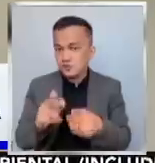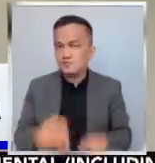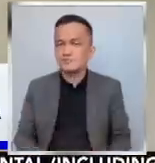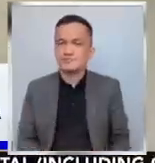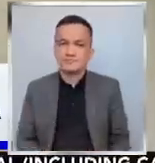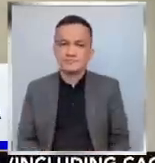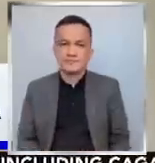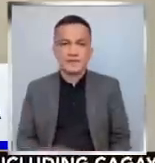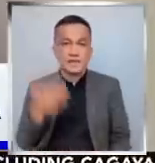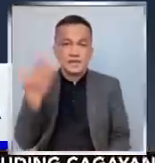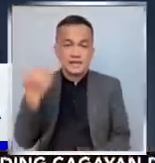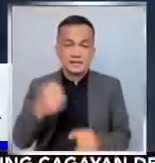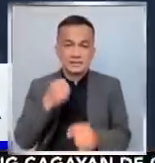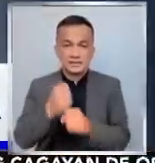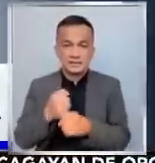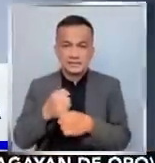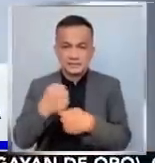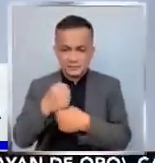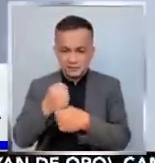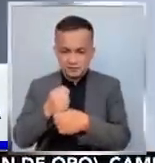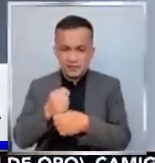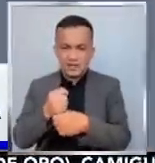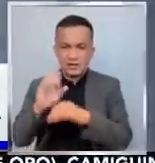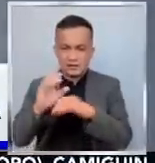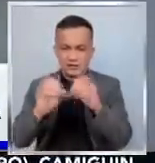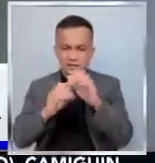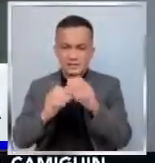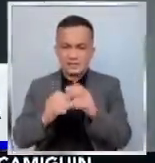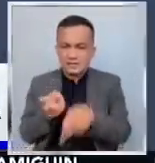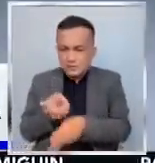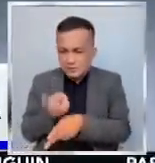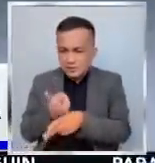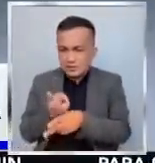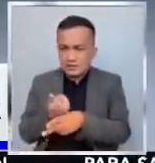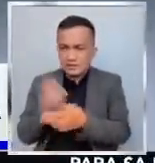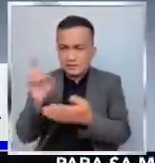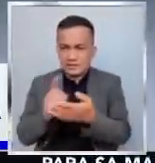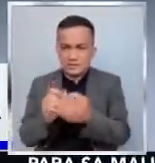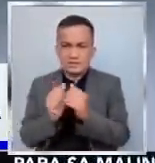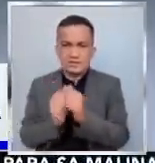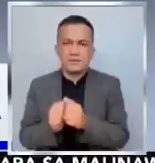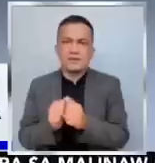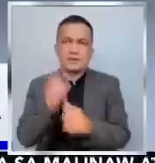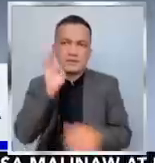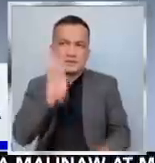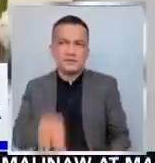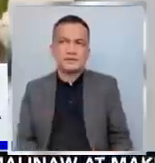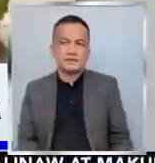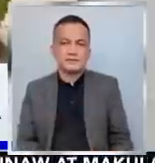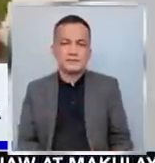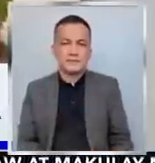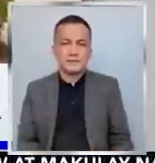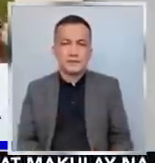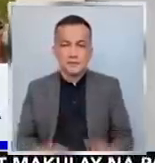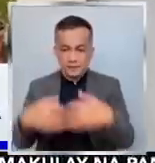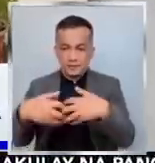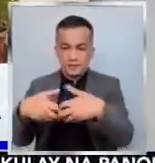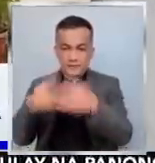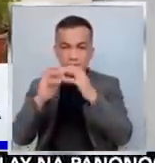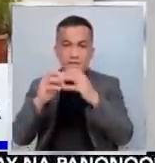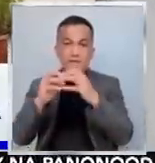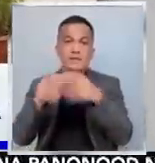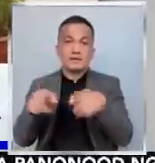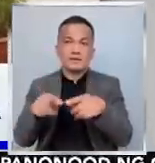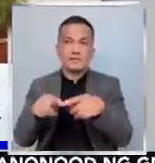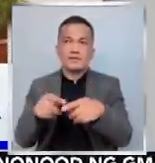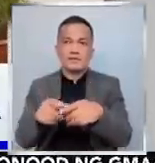ng construction at naging hands-on daw siya sa pagdisenyo katuwang ang kanyang kapatid. Ang pagkapatayo raw niya ng isang progressive